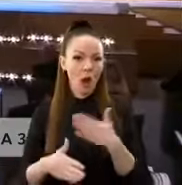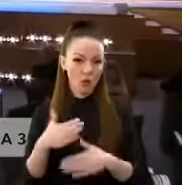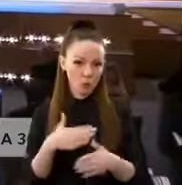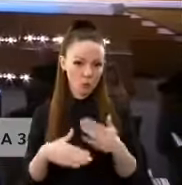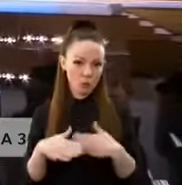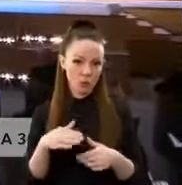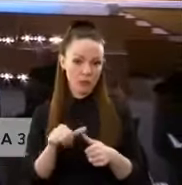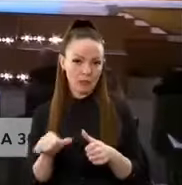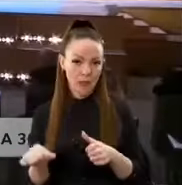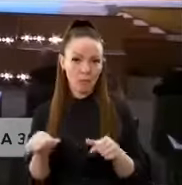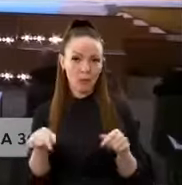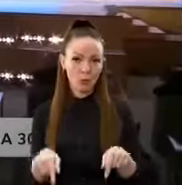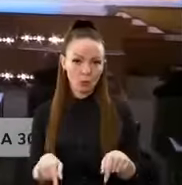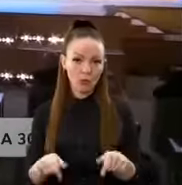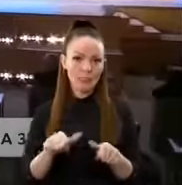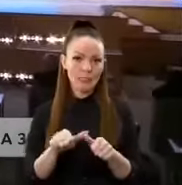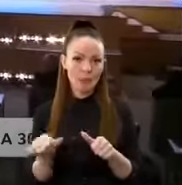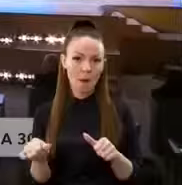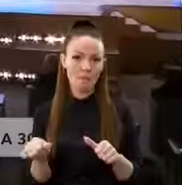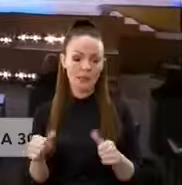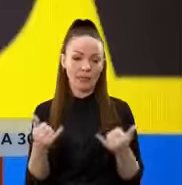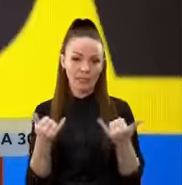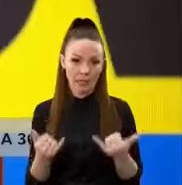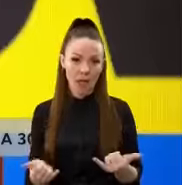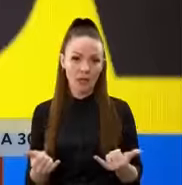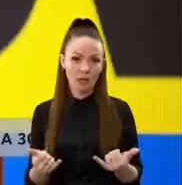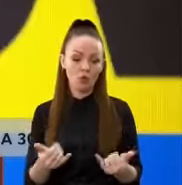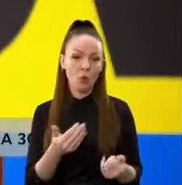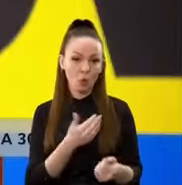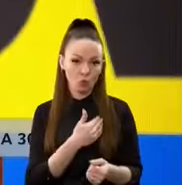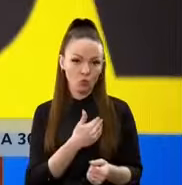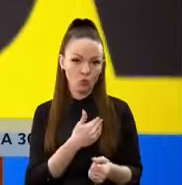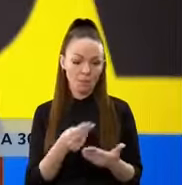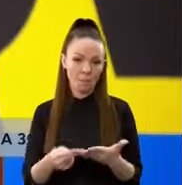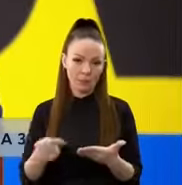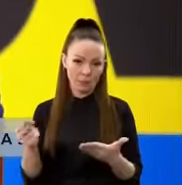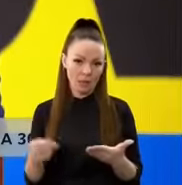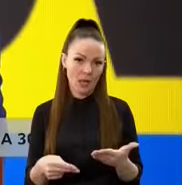саме тут і саме зараз хочу підписати.